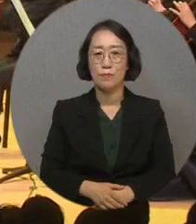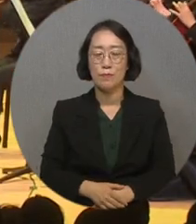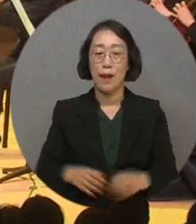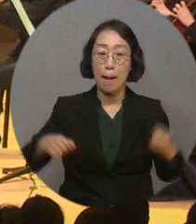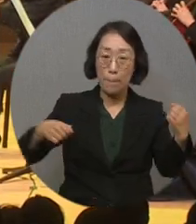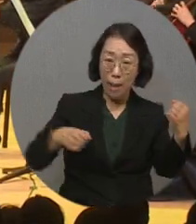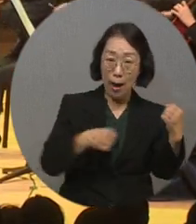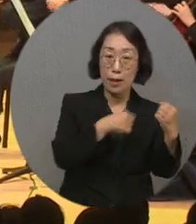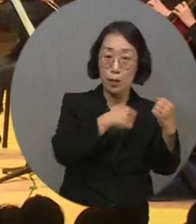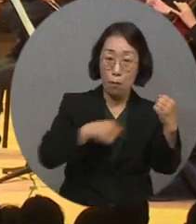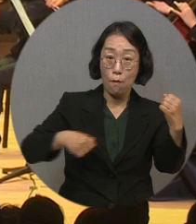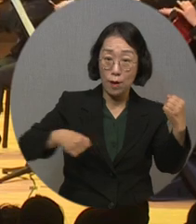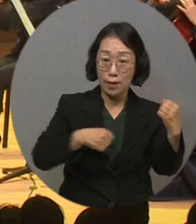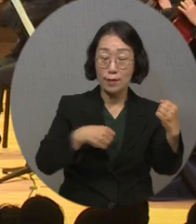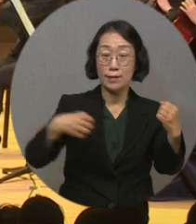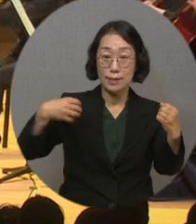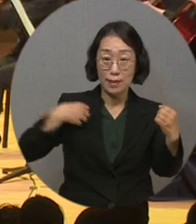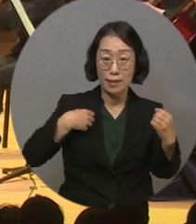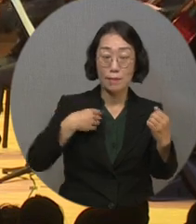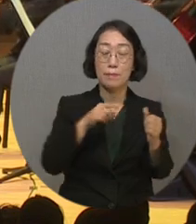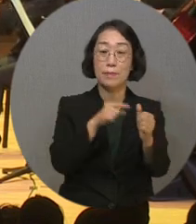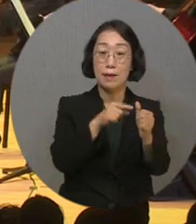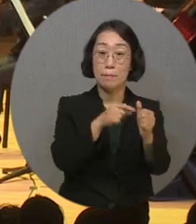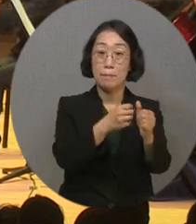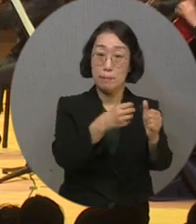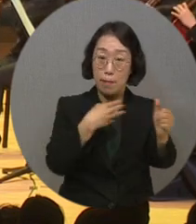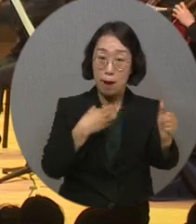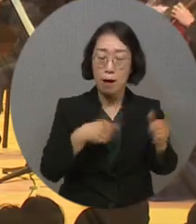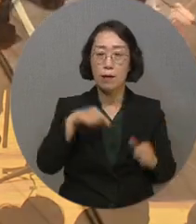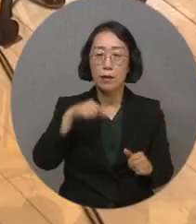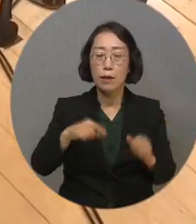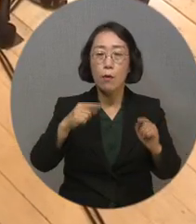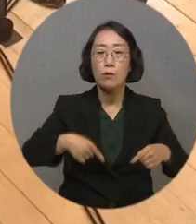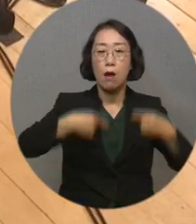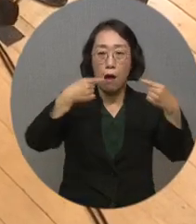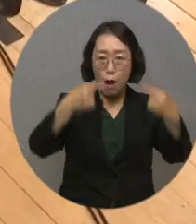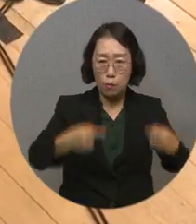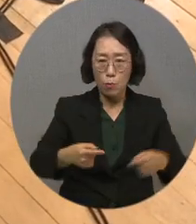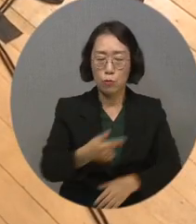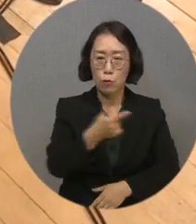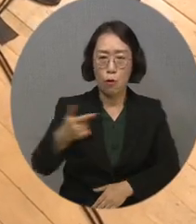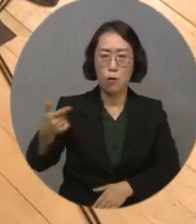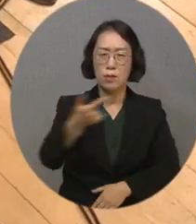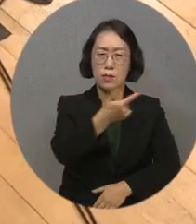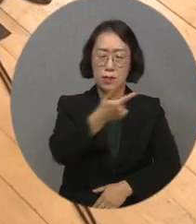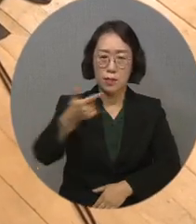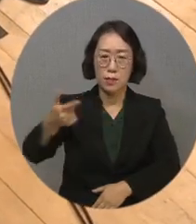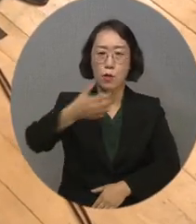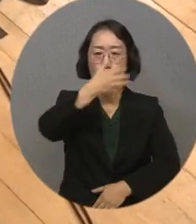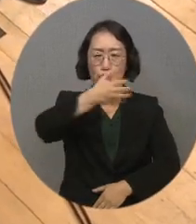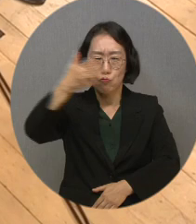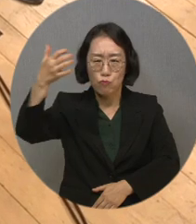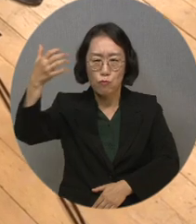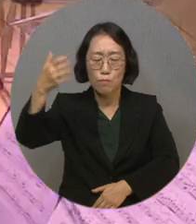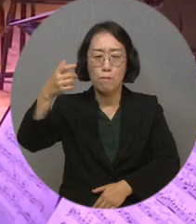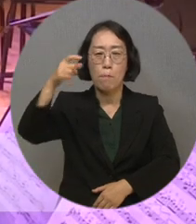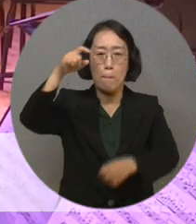바이올린 연주를 담당하는 한 단원은 오케스트라 활동을 통해 더 큰 꿈을 꾸게 되었다고